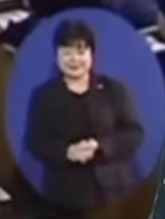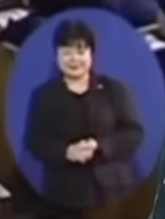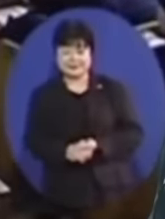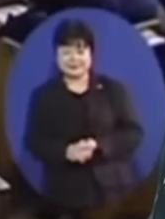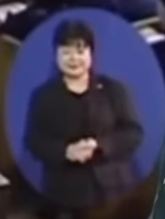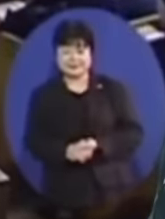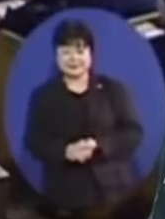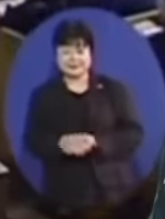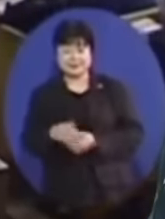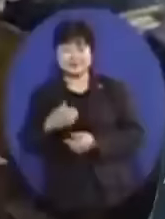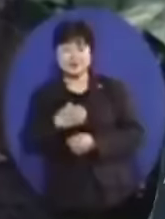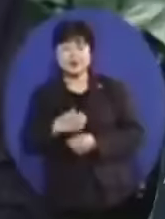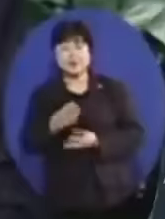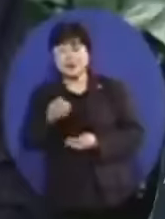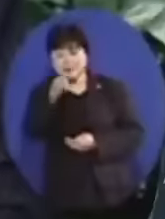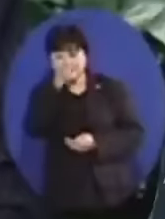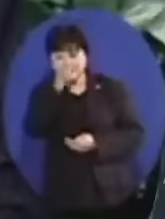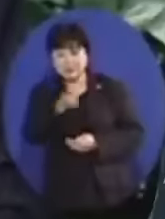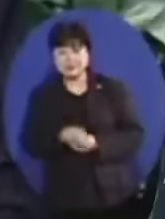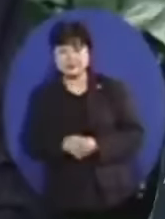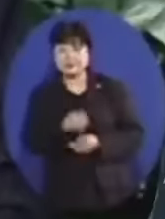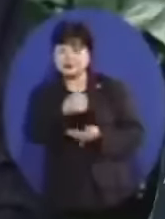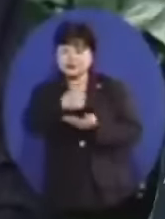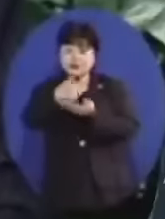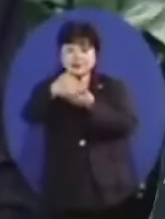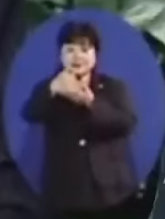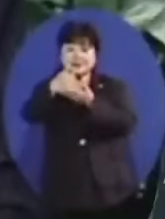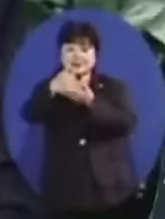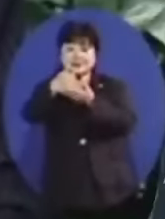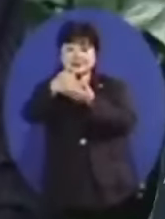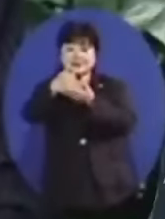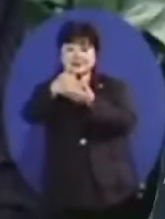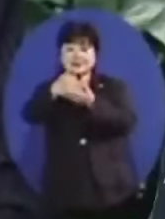우리는 염려 많이 하지요. 그러나 주님은